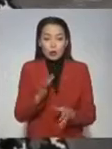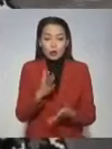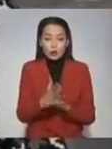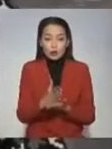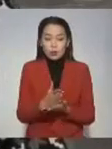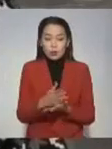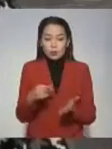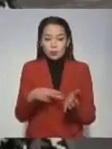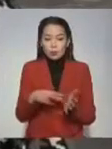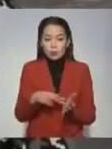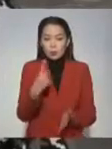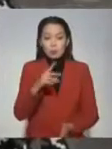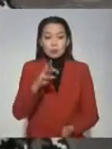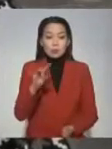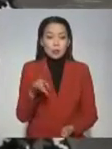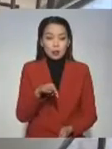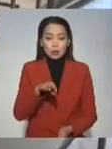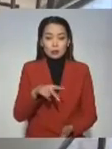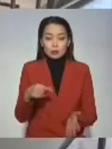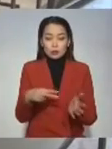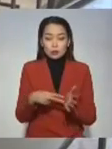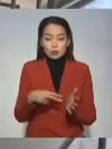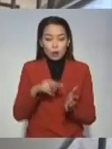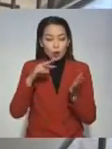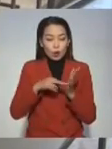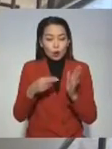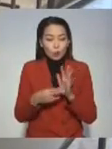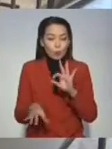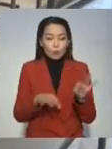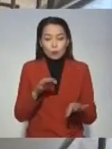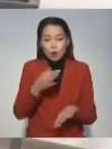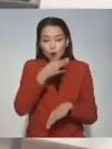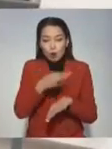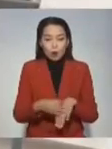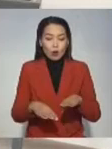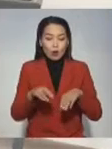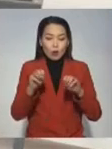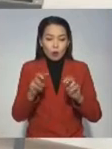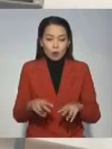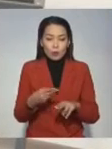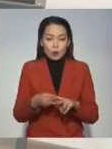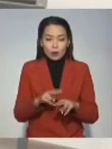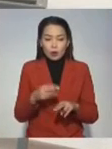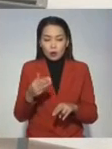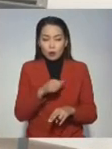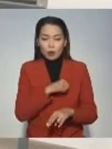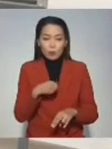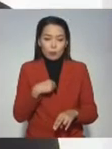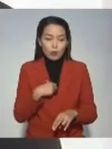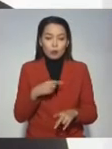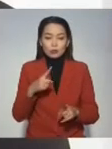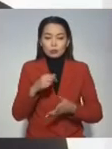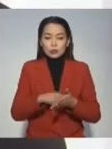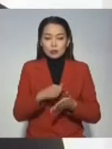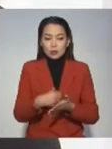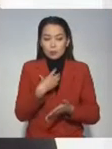құны небәрі 1 миллиард теңге болып отыр. Ал жобаны сызған жауапты мамандар қаржының көп кеткеніне өзіндік себептері бар дейді.